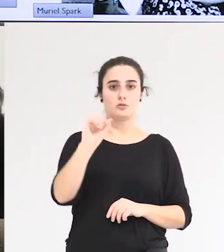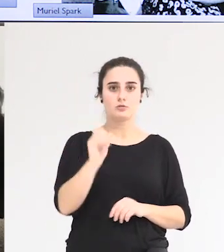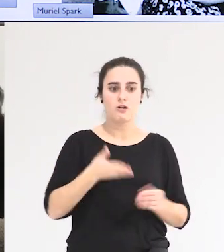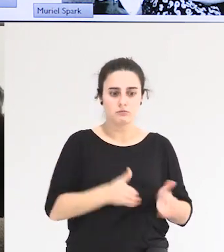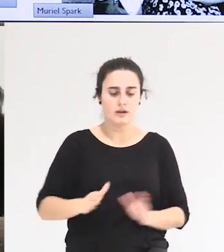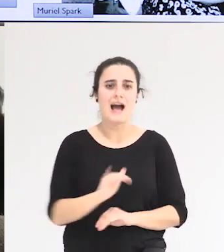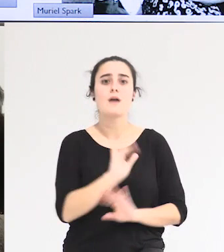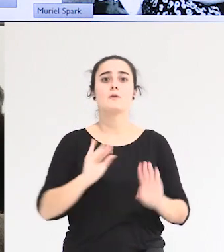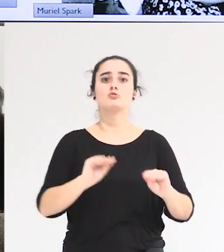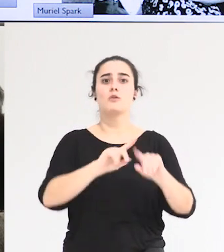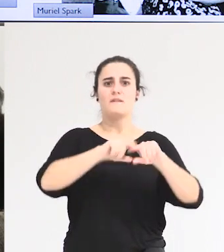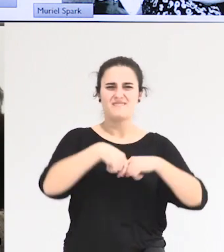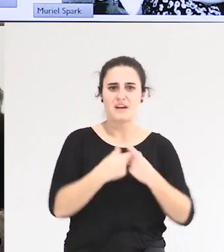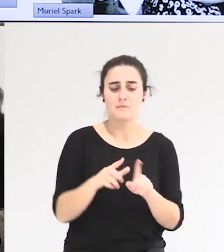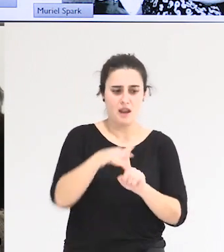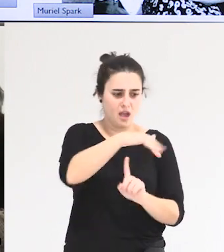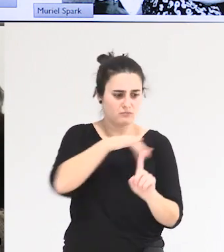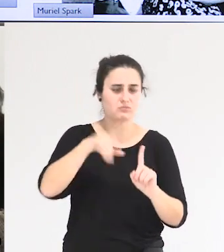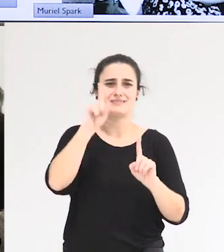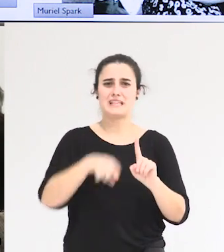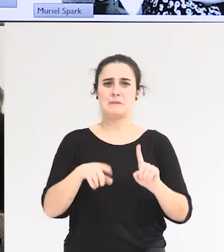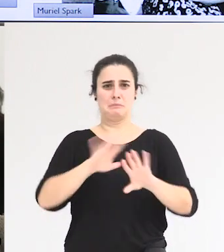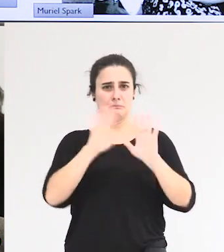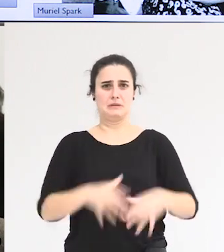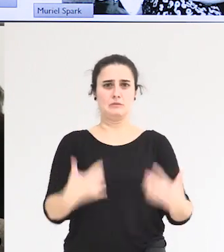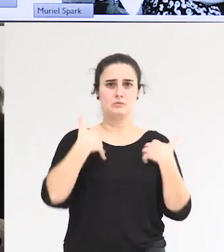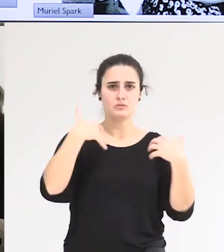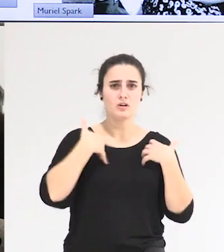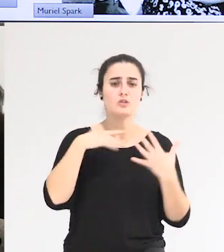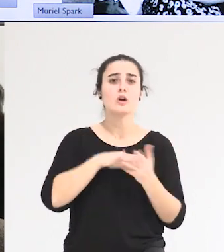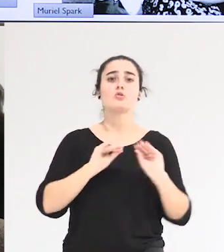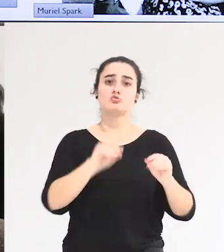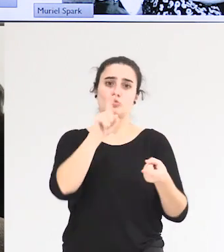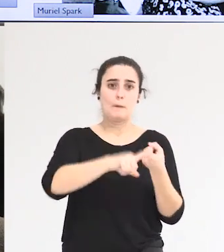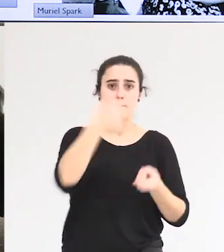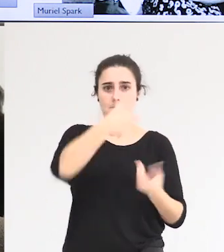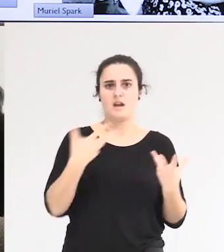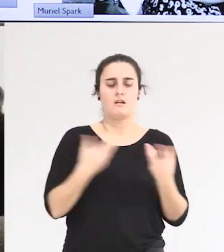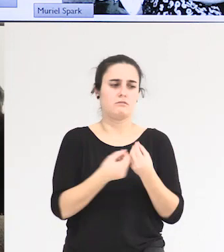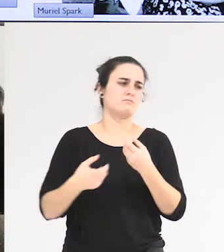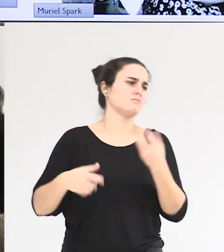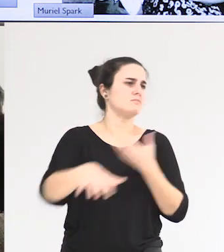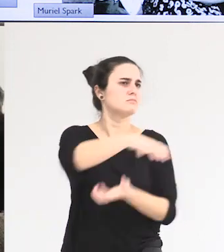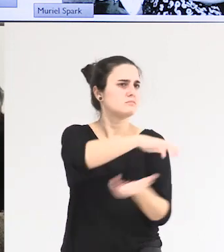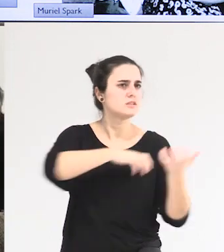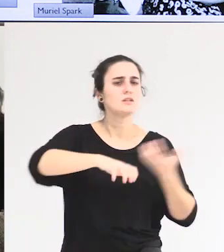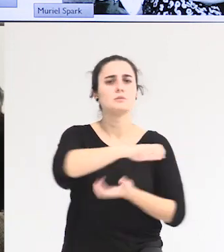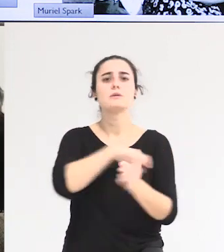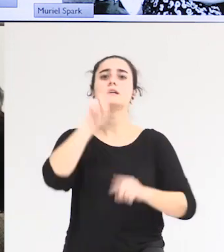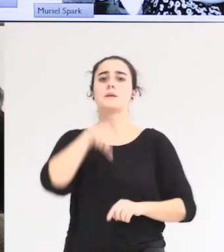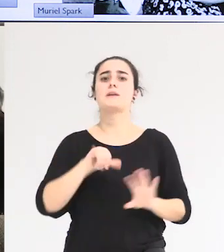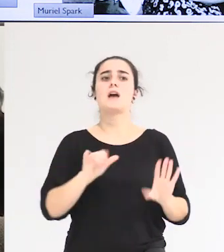banaiko tragikoa zen eta senarrarekin kriston arazoak zituen eta badauka ere